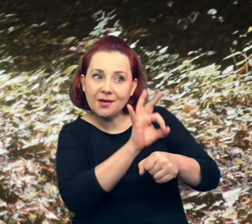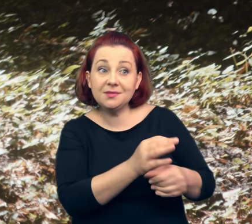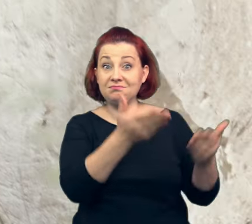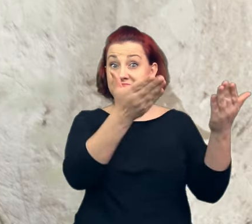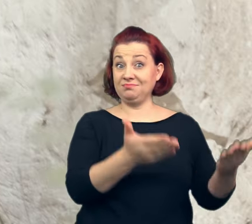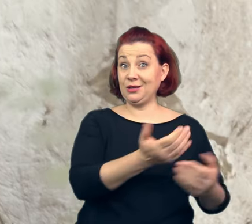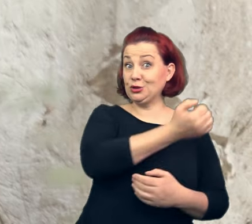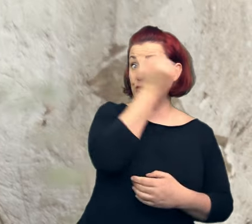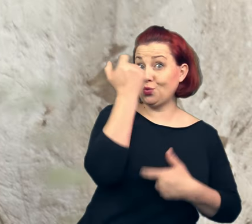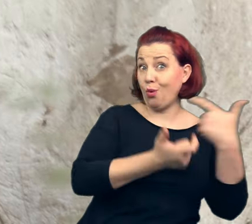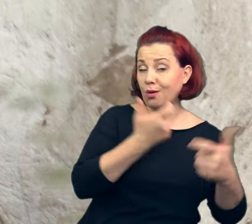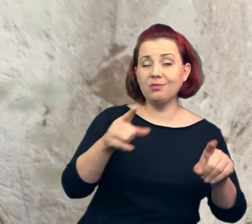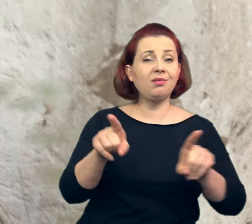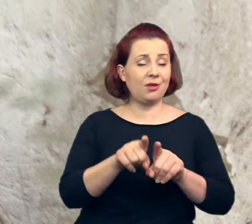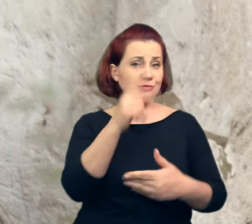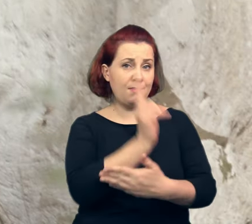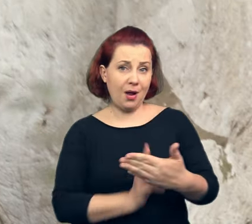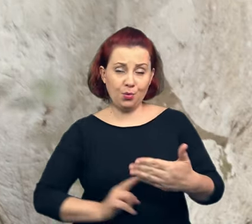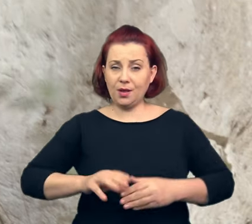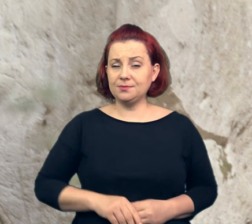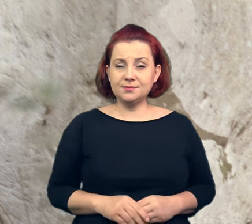byli szklarzami i malarzami.